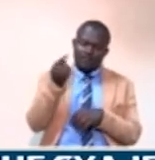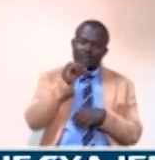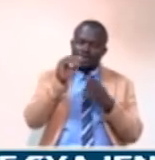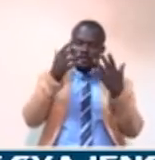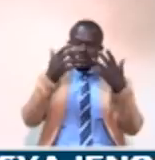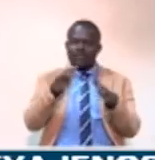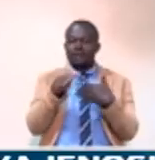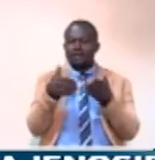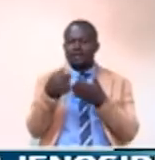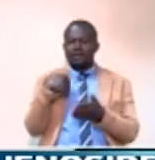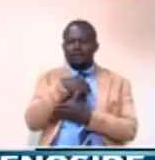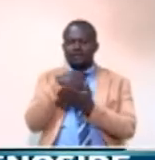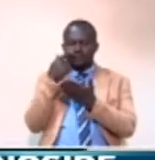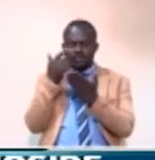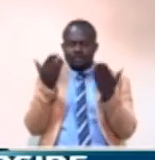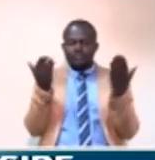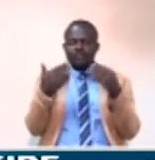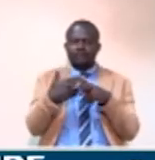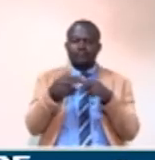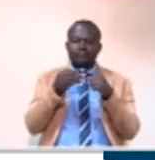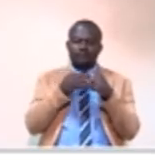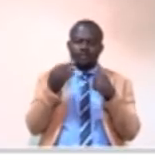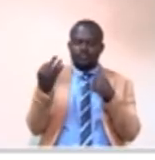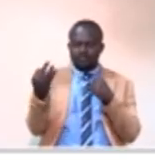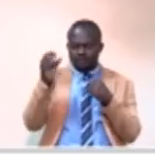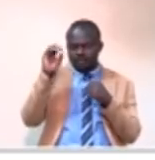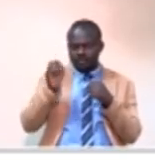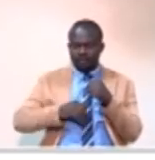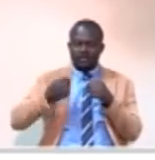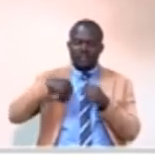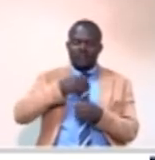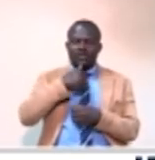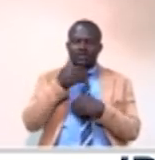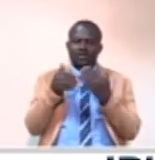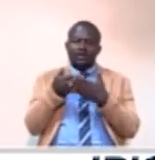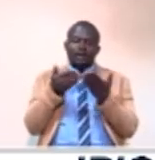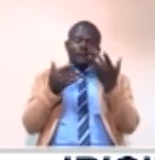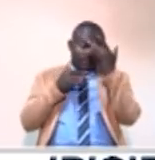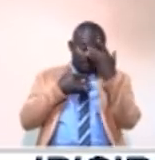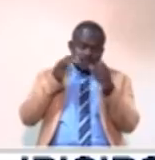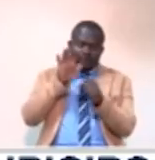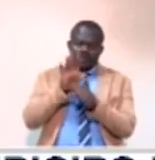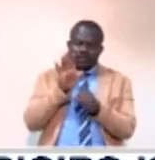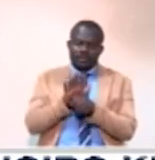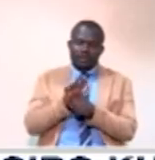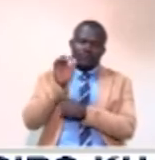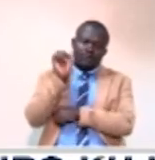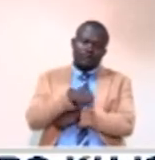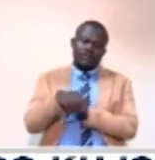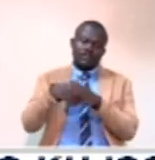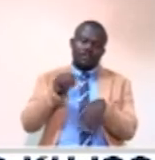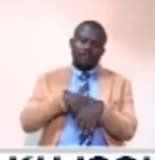kitaranarangira tugeze kuri 83%, aho dufite n'abarwayi barembye cyane kurusha mu